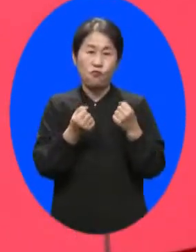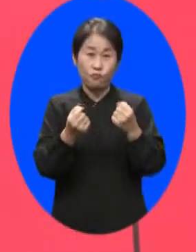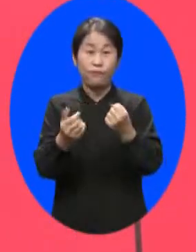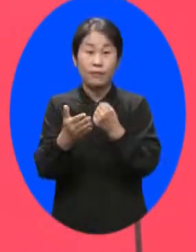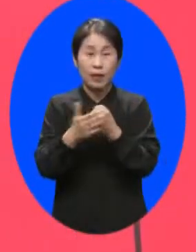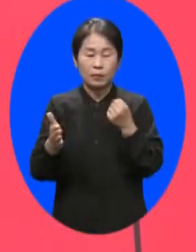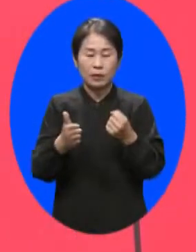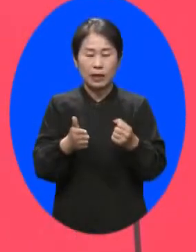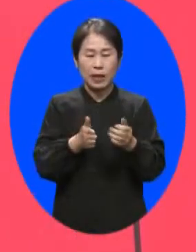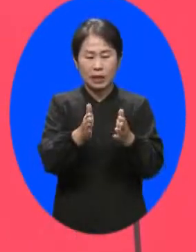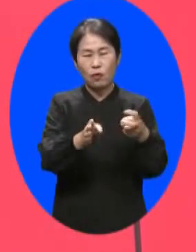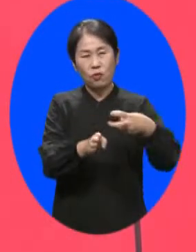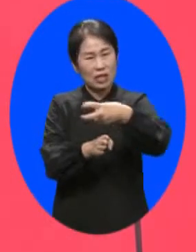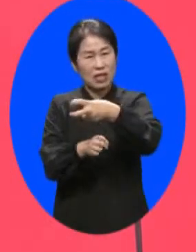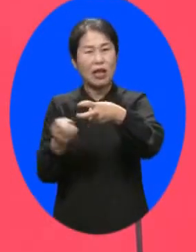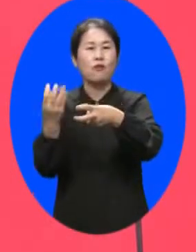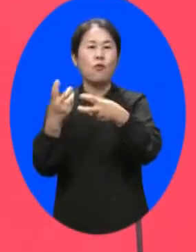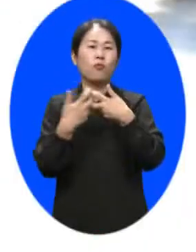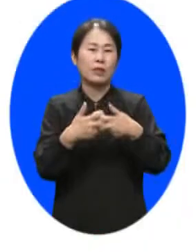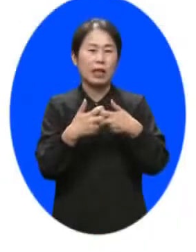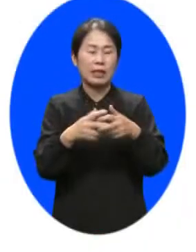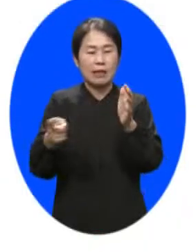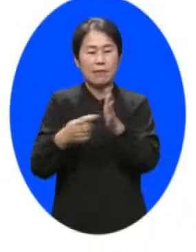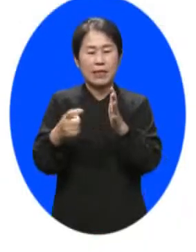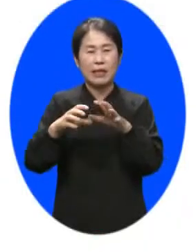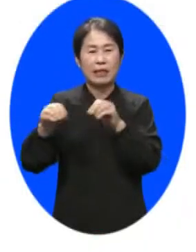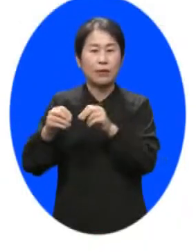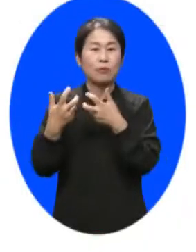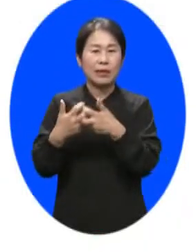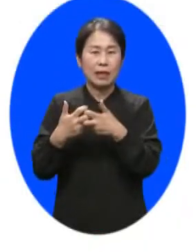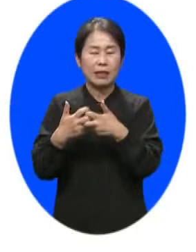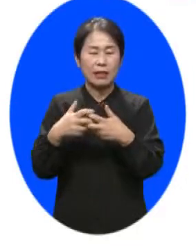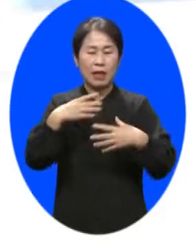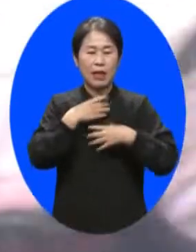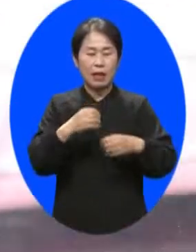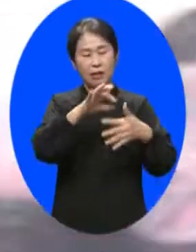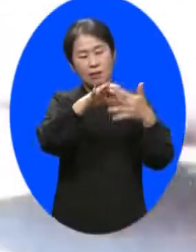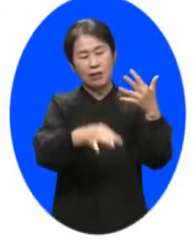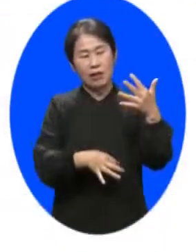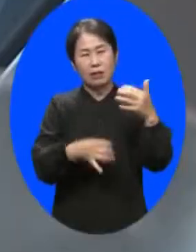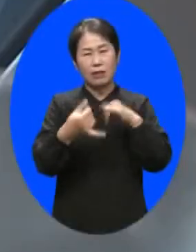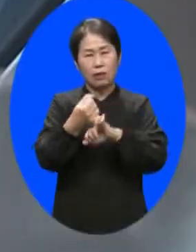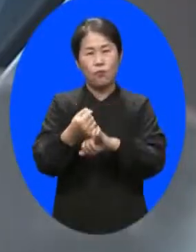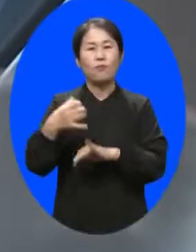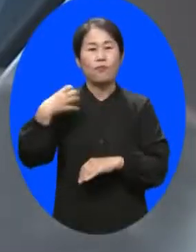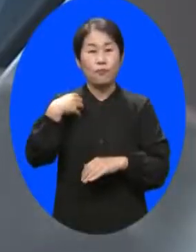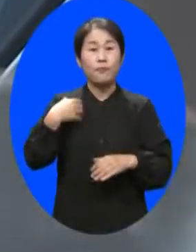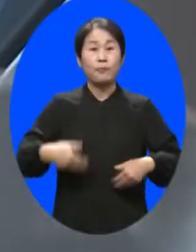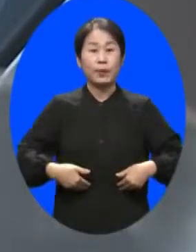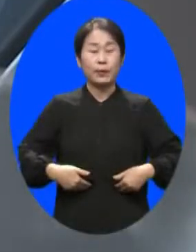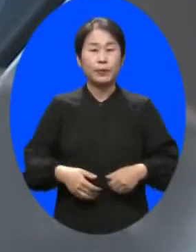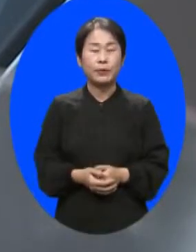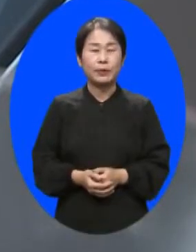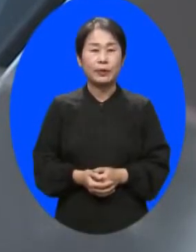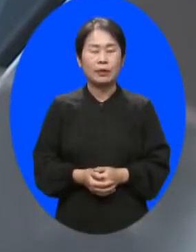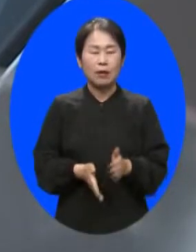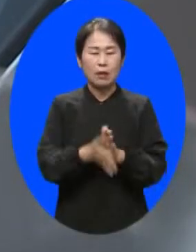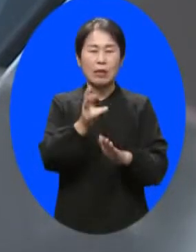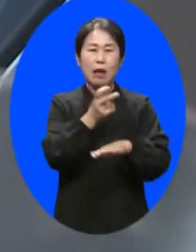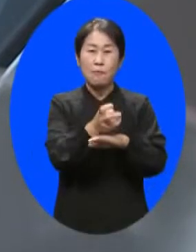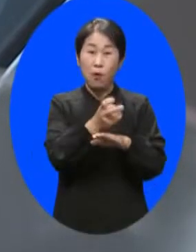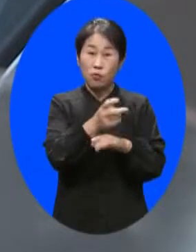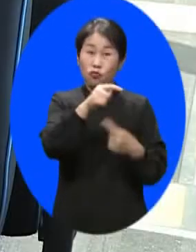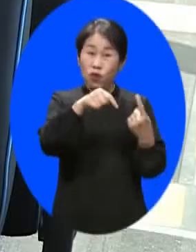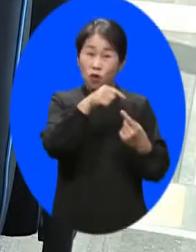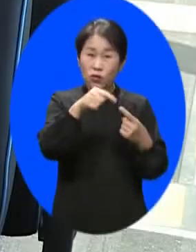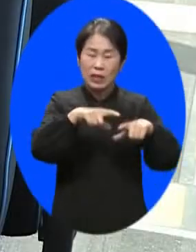때문에 차로 이탈 경고장치 비상 제동장치 등 안전장치가 의무사항입니다 따라서 시내버스로